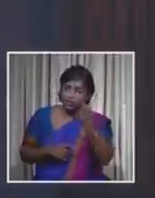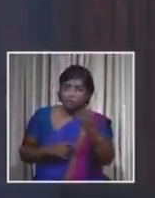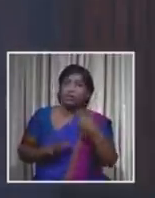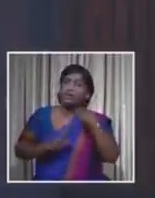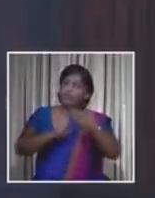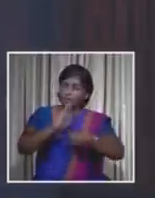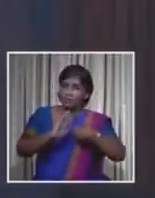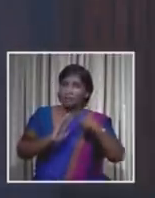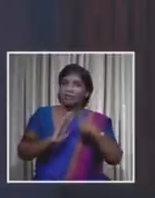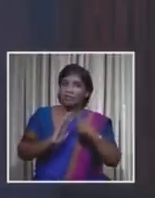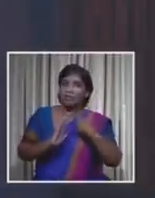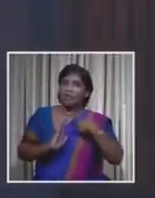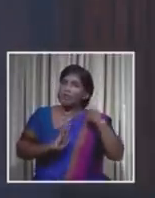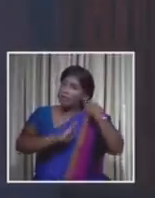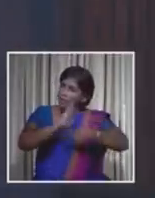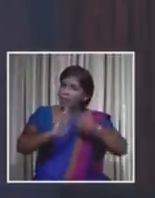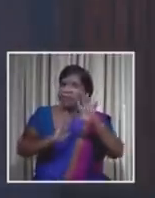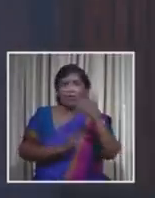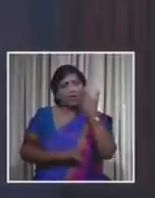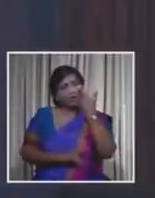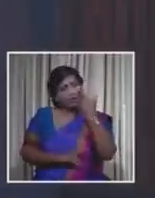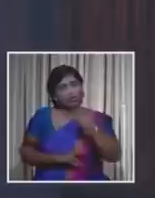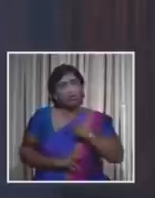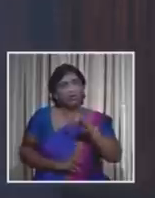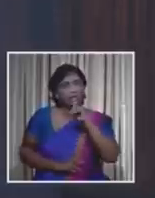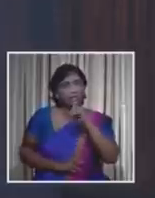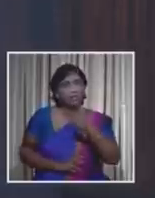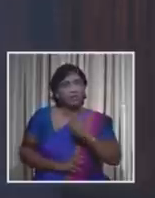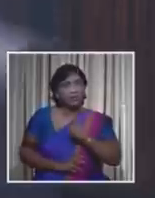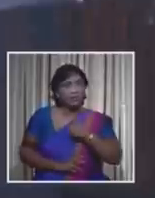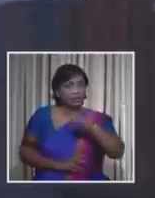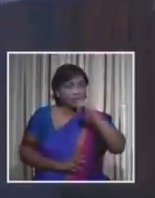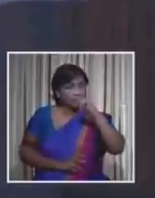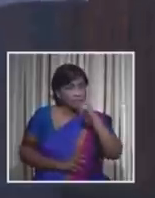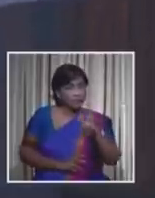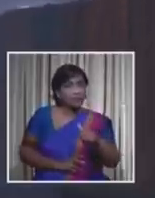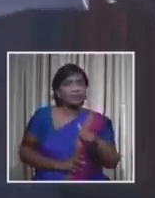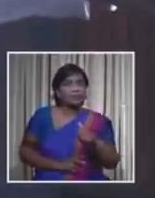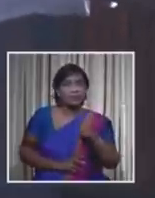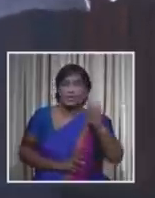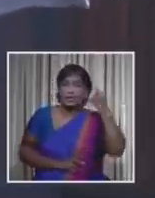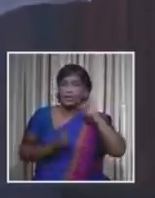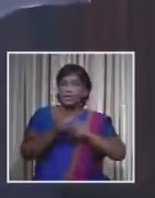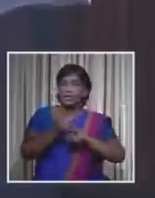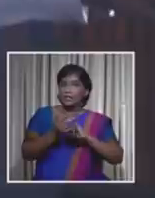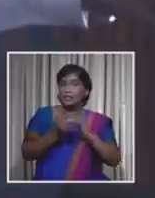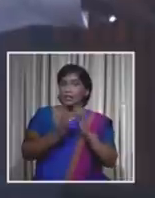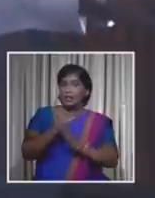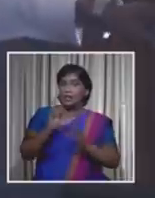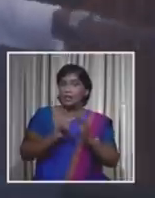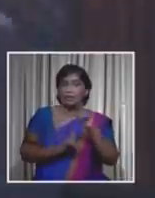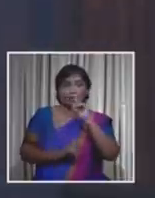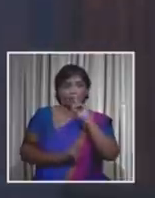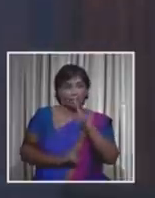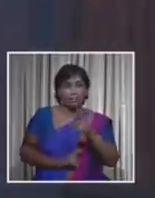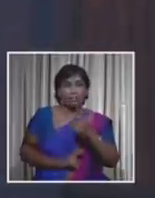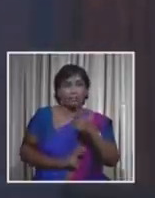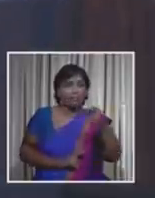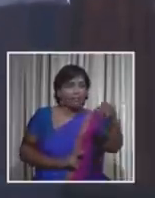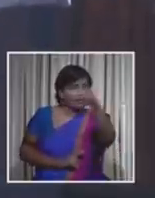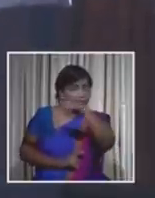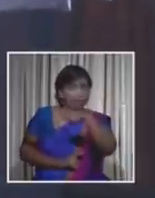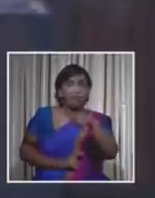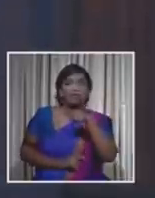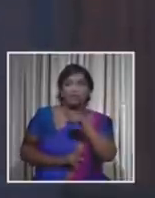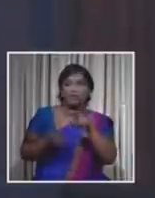ජාතියෙන්ම මම ජාතියෙන්ම සමාව ගන්නවා මට පැහැදිලිව ඊයේ සසේන්ද්‍ර රාජපක්ෂ මහත්මයා කිව්වා වගේ ඔබතුමිය